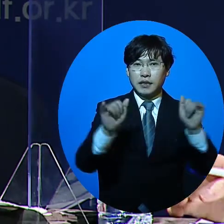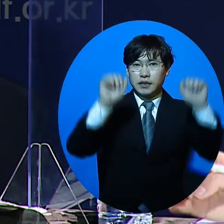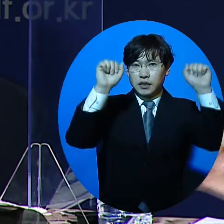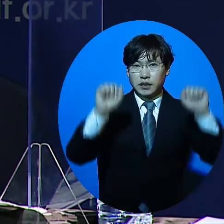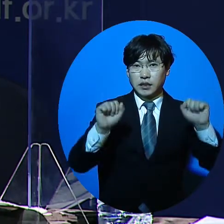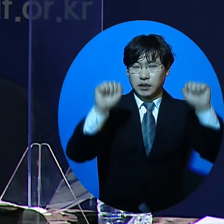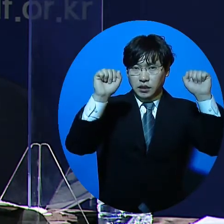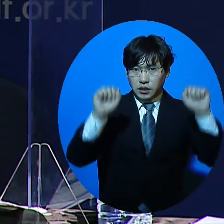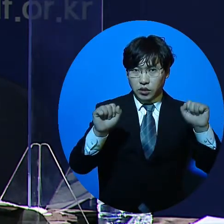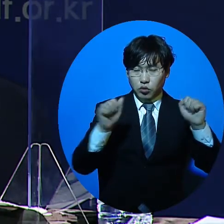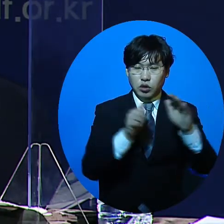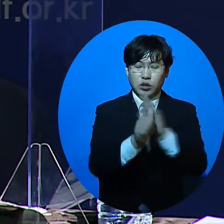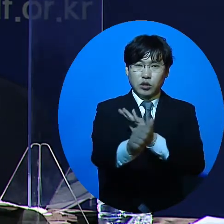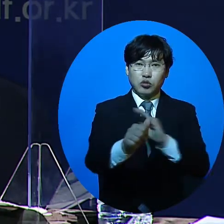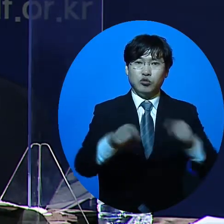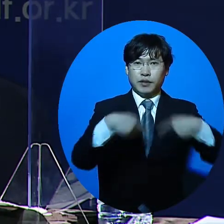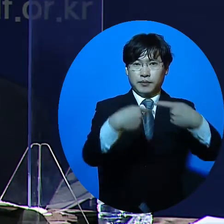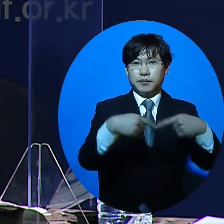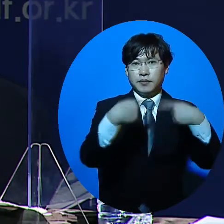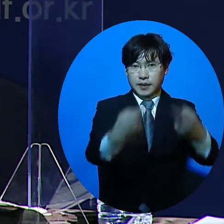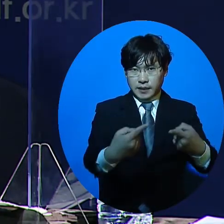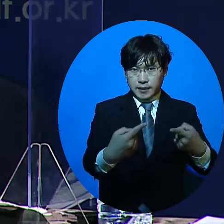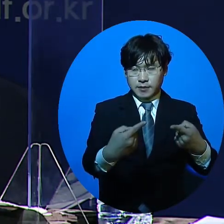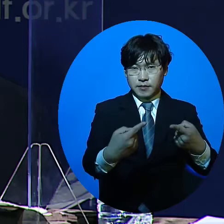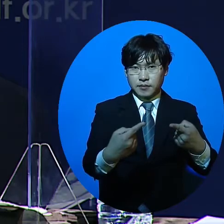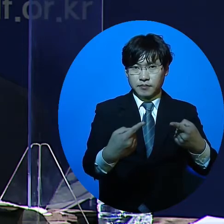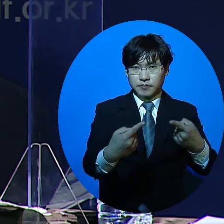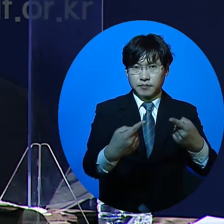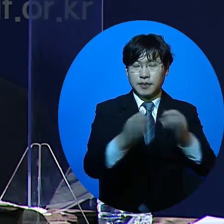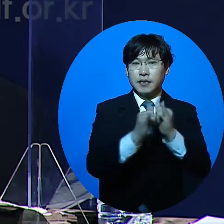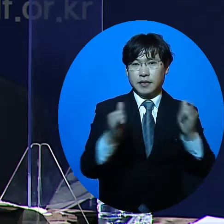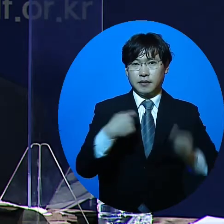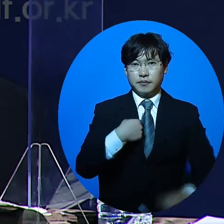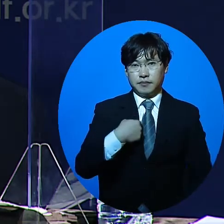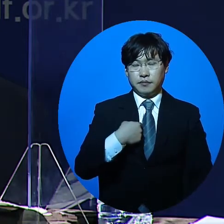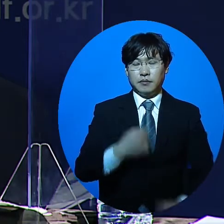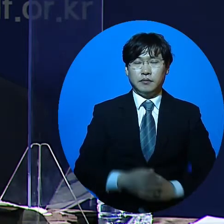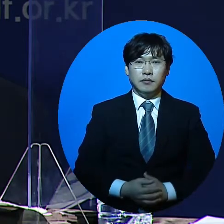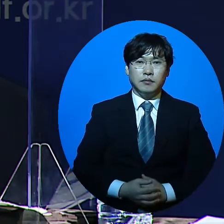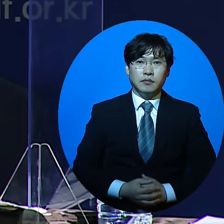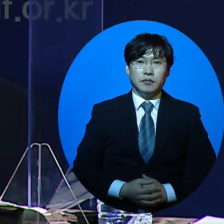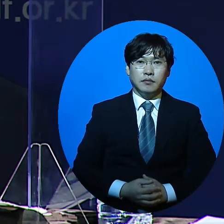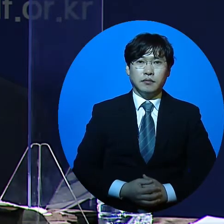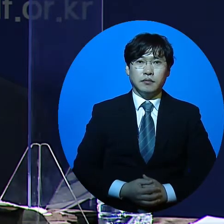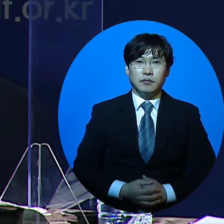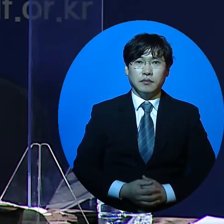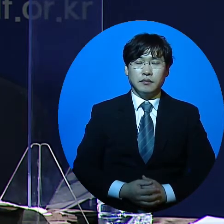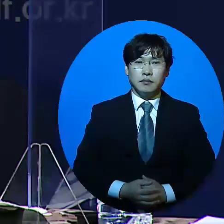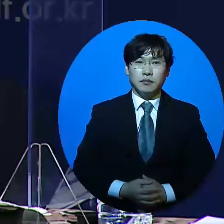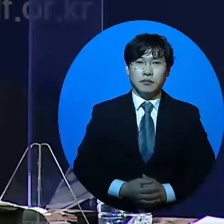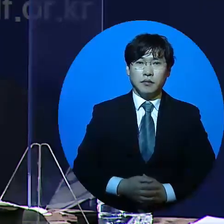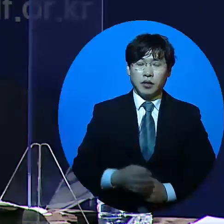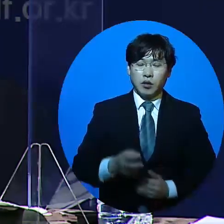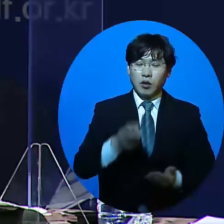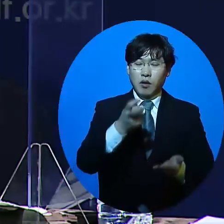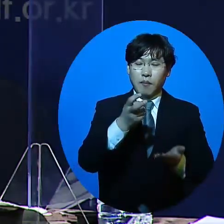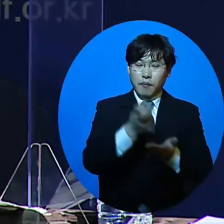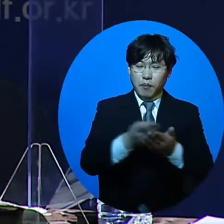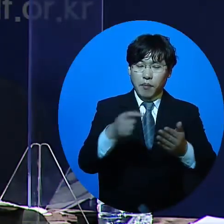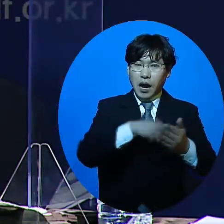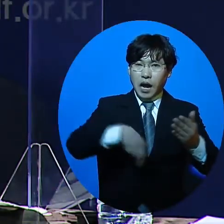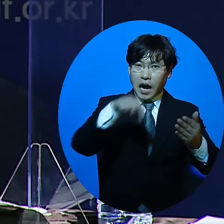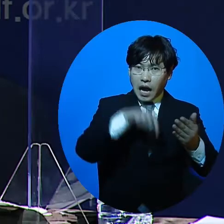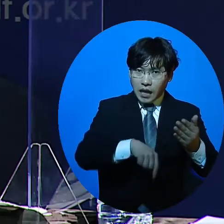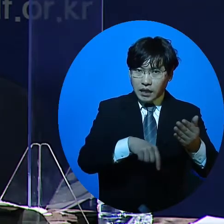체육 활동을 했던 당사자이고 그 제도권에 들어오지